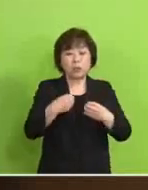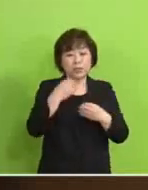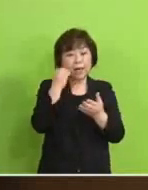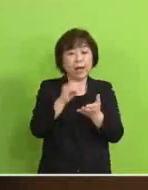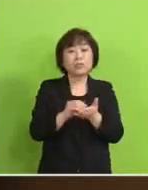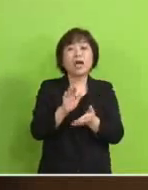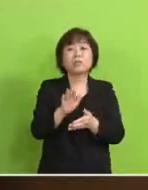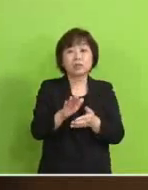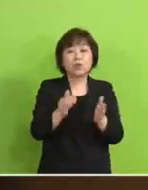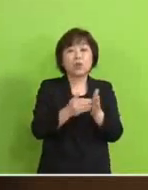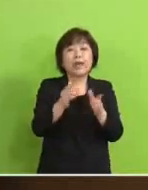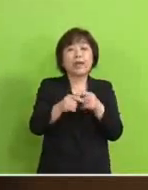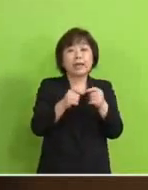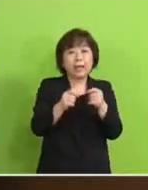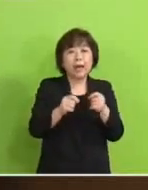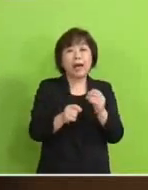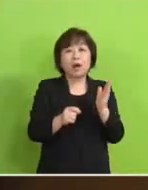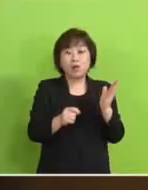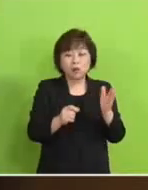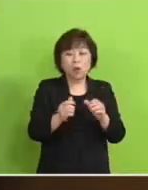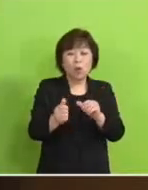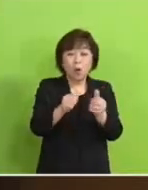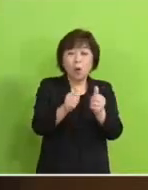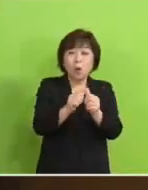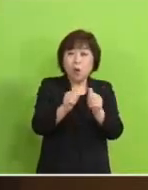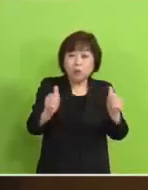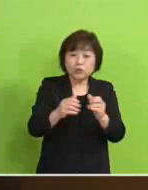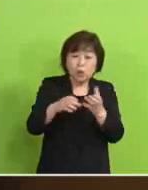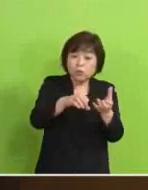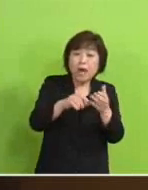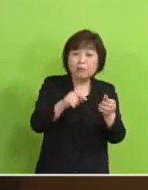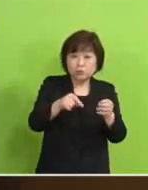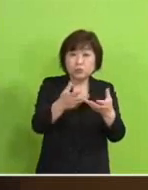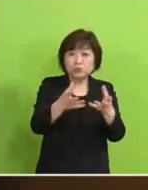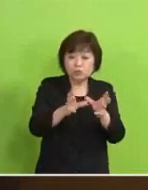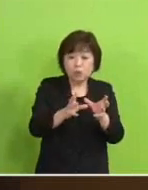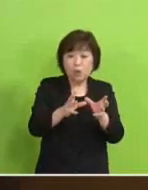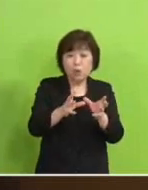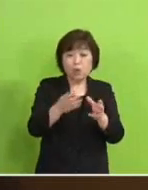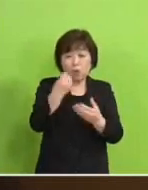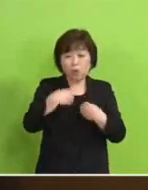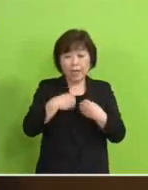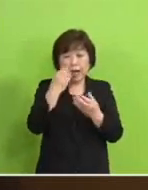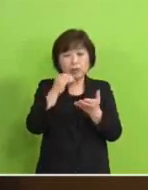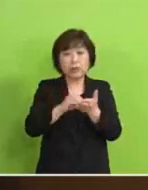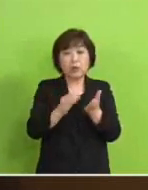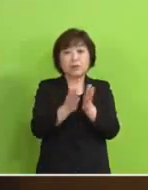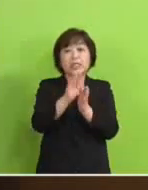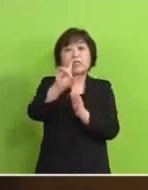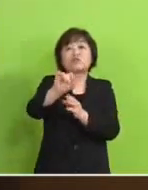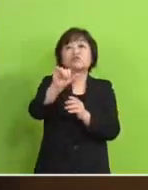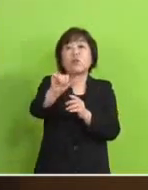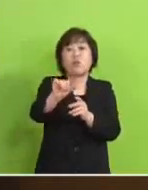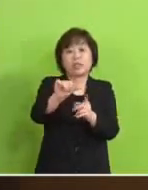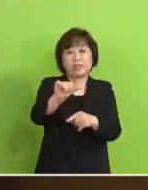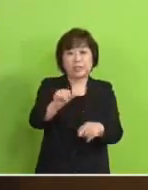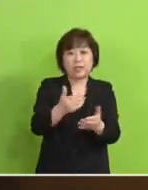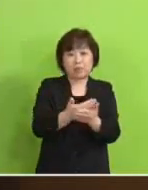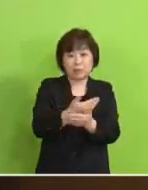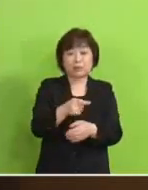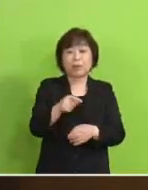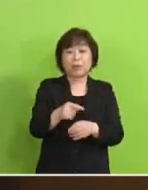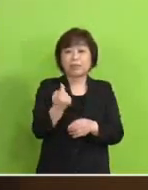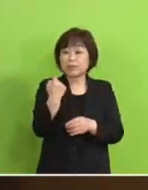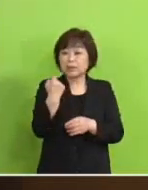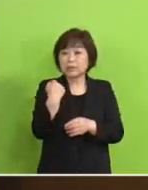されました。その結果、こちらのホストクラブの陽性確認は15名となります。昨日